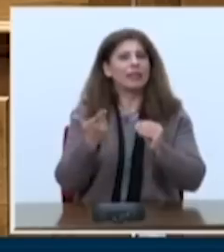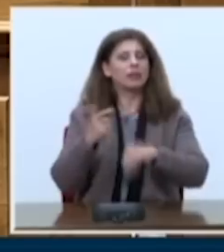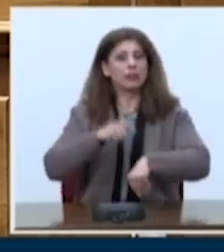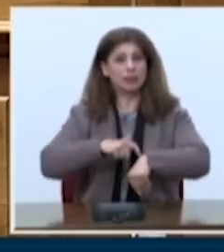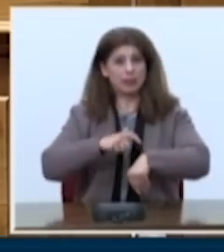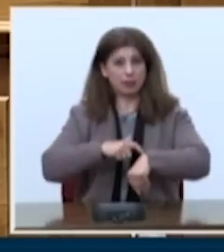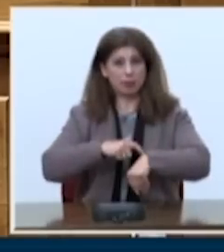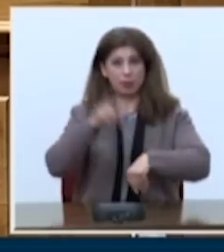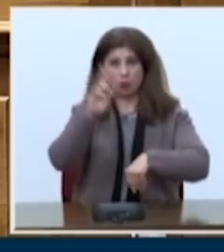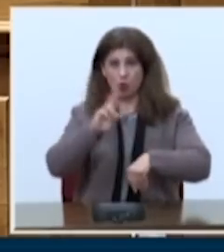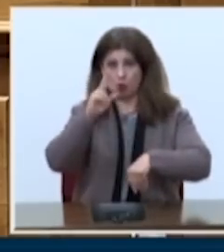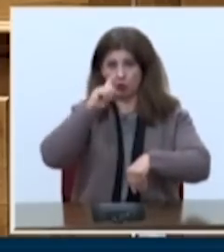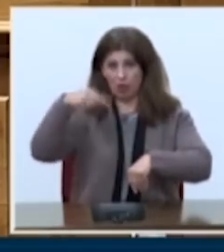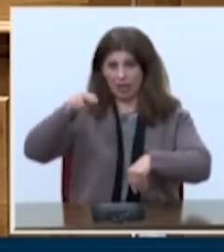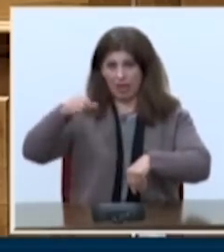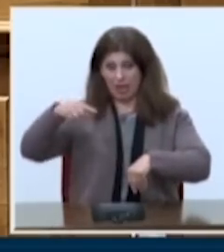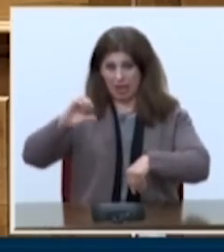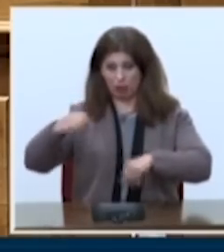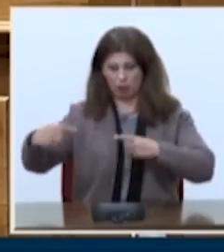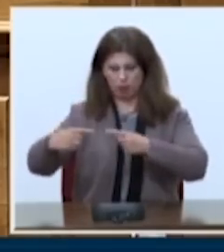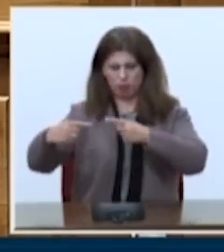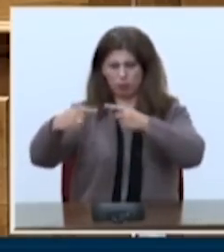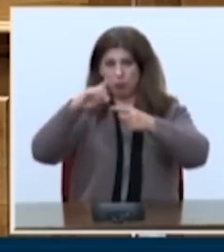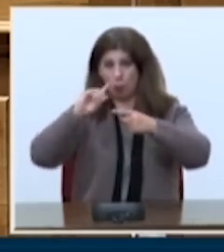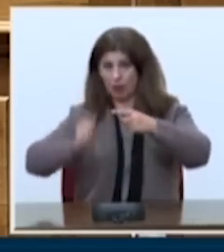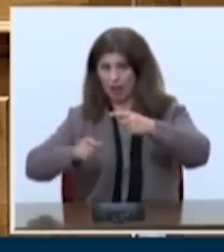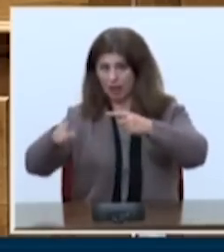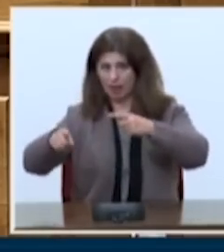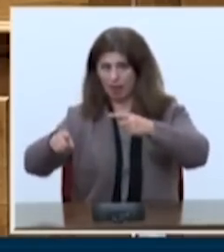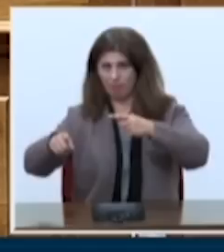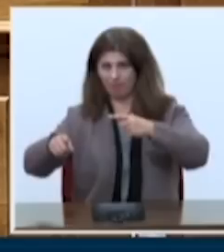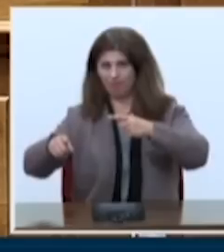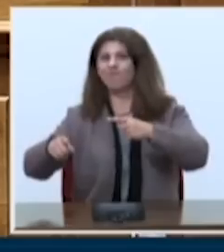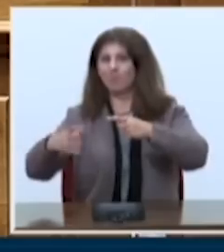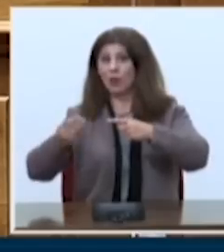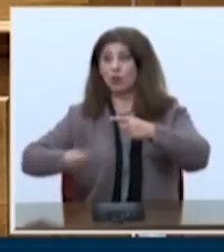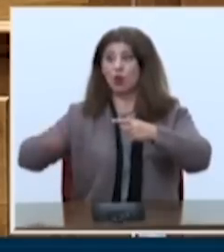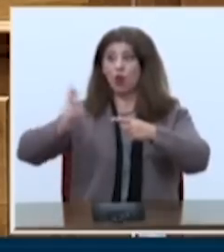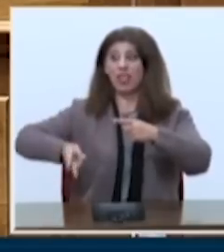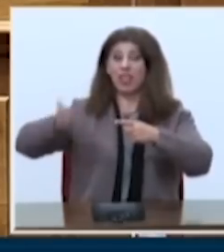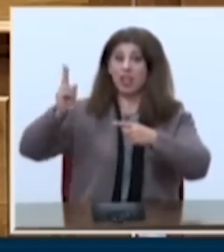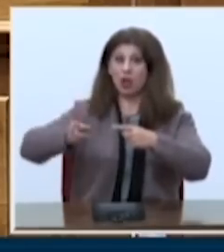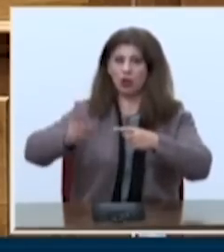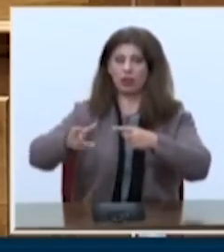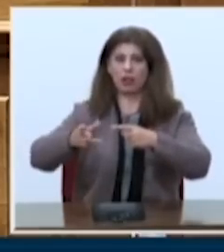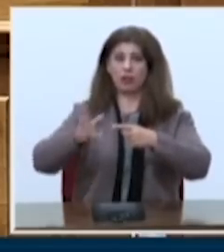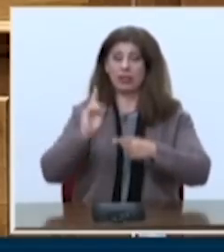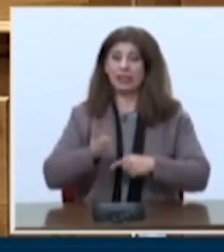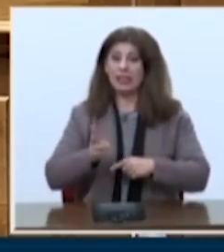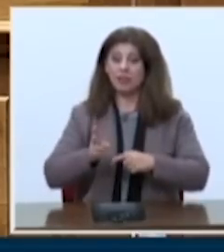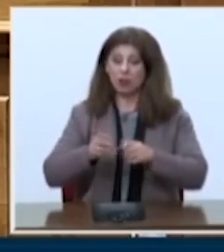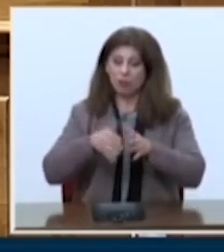η ρωσονατοϊκή σύγκρουση στην Ουκρανία κλιμακώνεται και ο κίνδυνος επέκτασης του